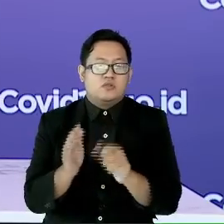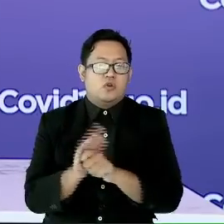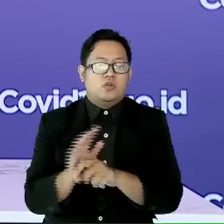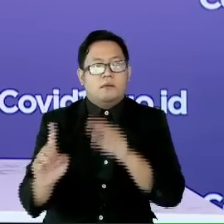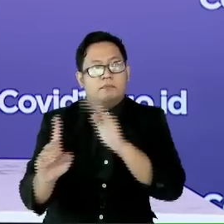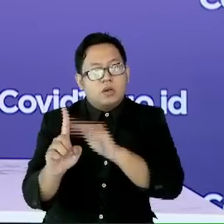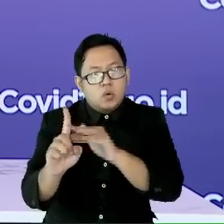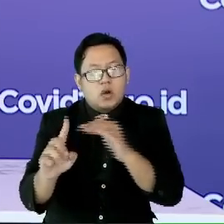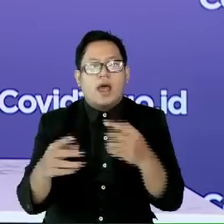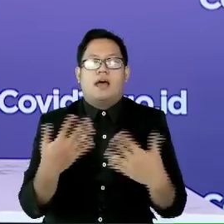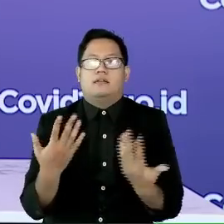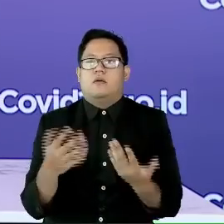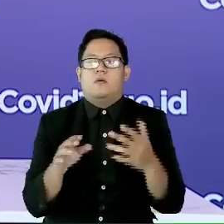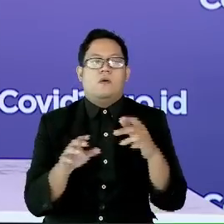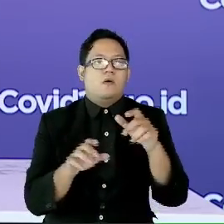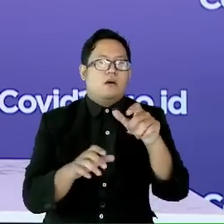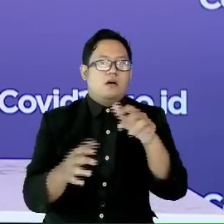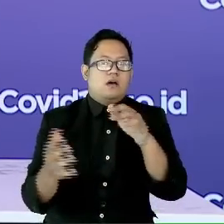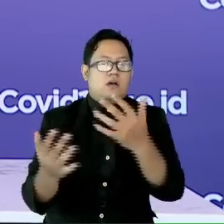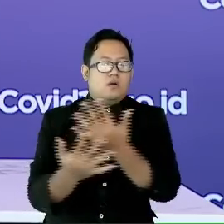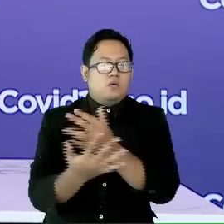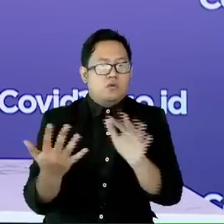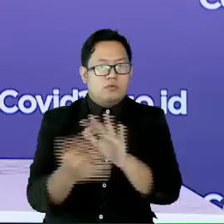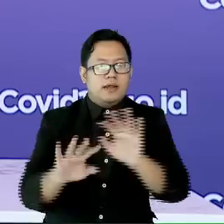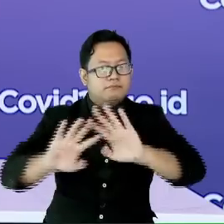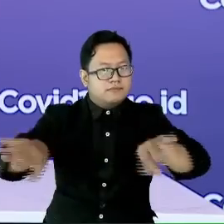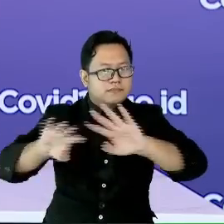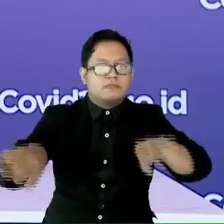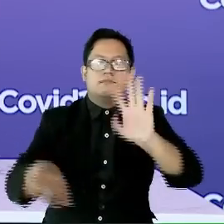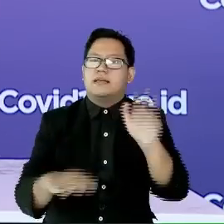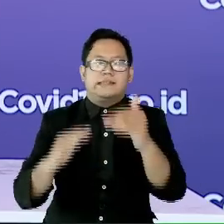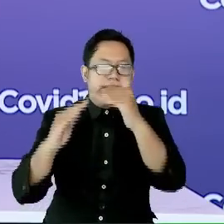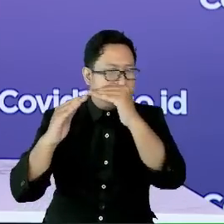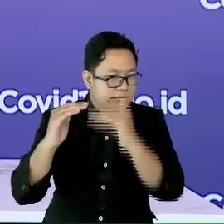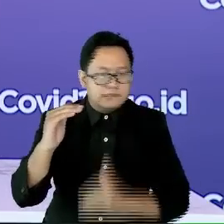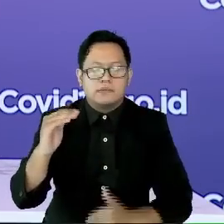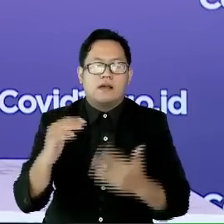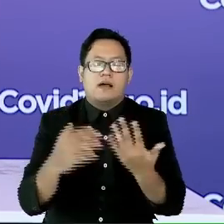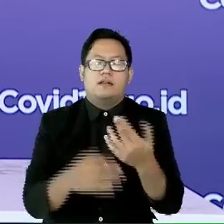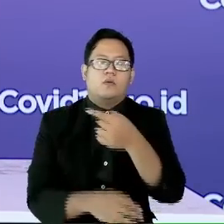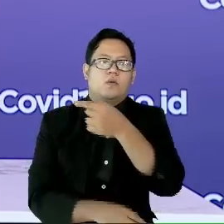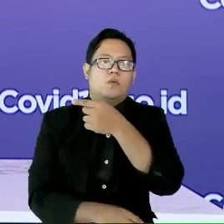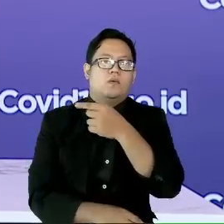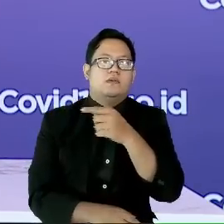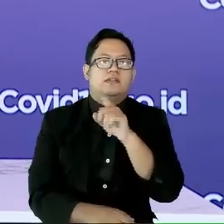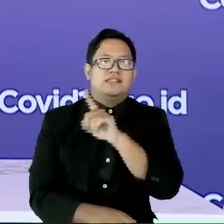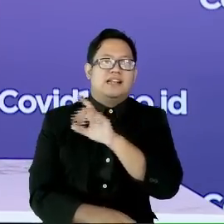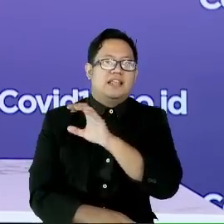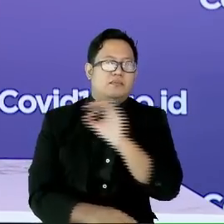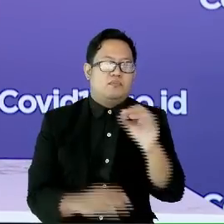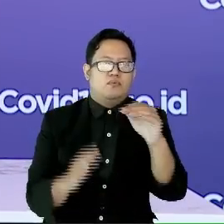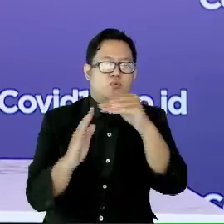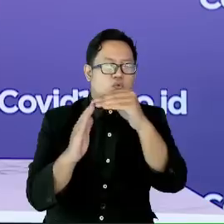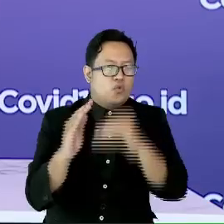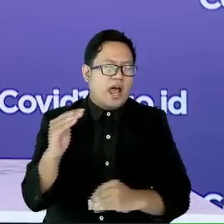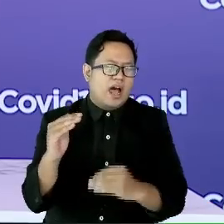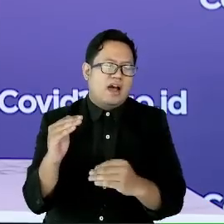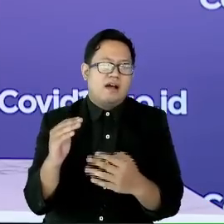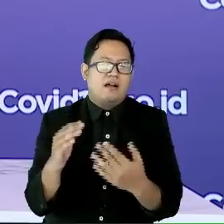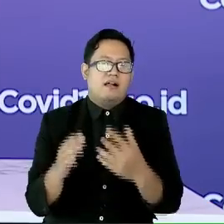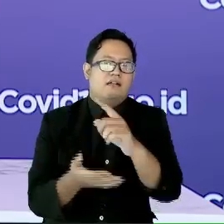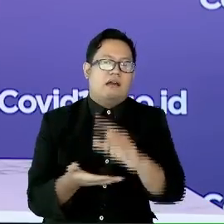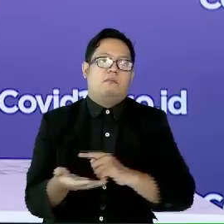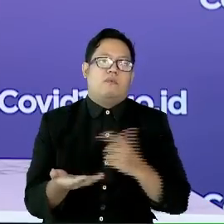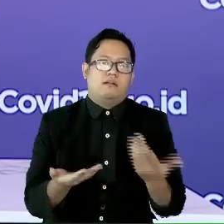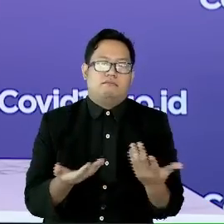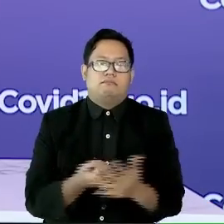dan membubarkan kerumunan masih terbilang rendah atau kurang dari 1.000 laporan. Dengan masih adanya kenaikan